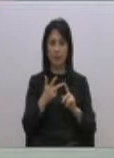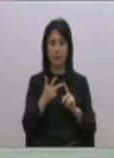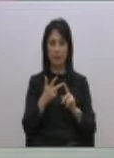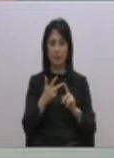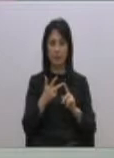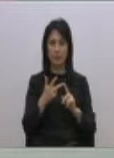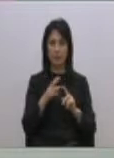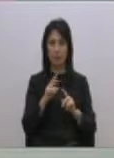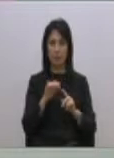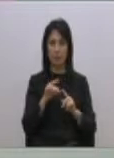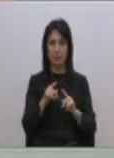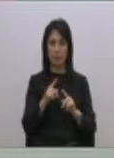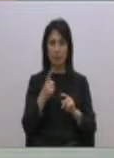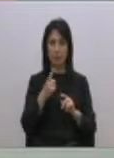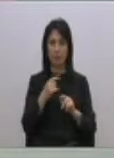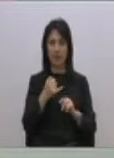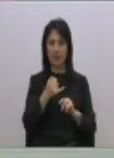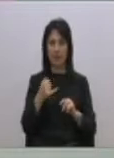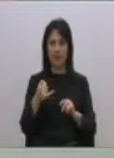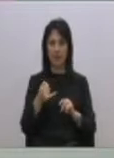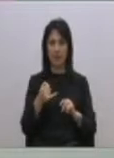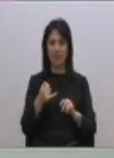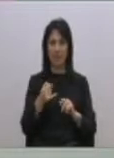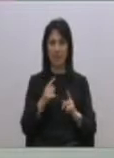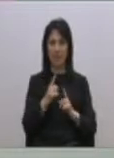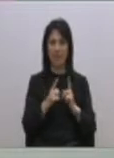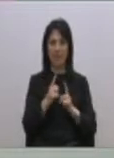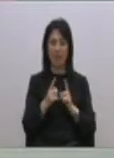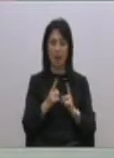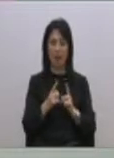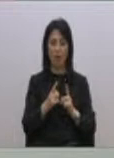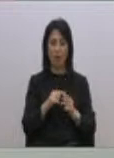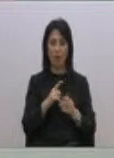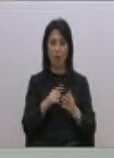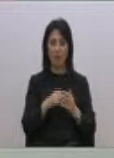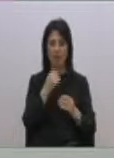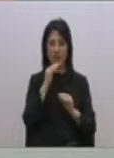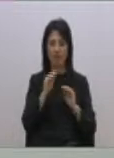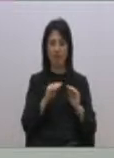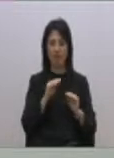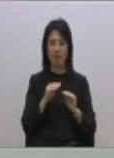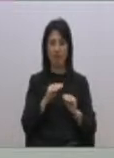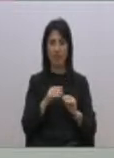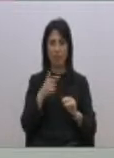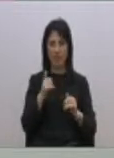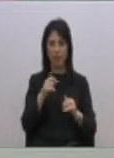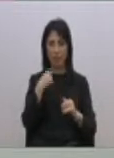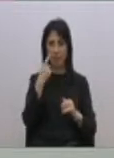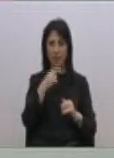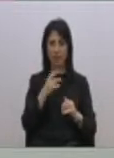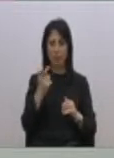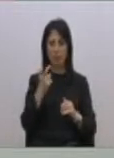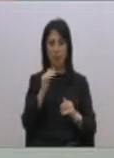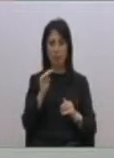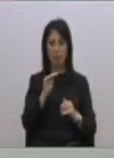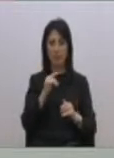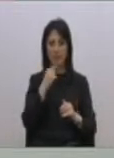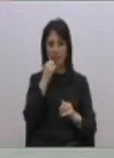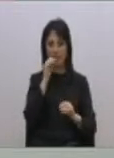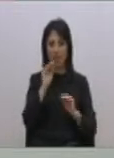მესამე მუხლის პირველი ნაწილის გეფე პუნქტი დაკორექტირდა შემდეგი სახით: ინფრასტრუქტურის ოპერატორი ავტორს ფიზიკურ